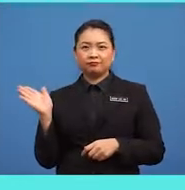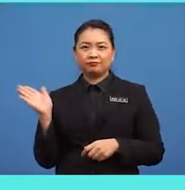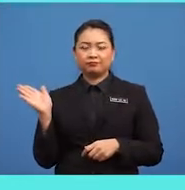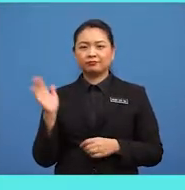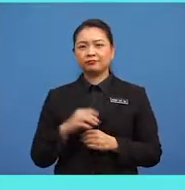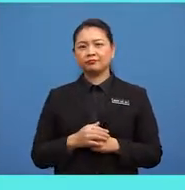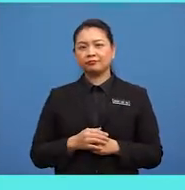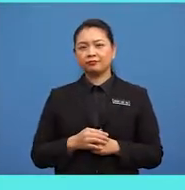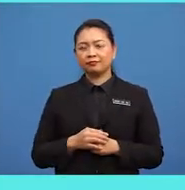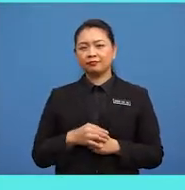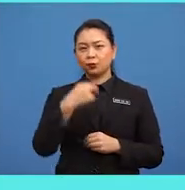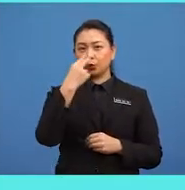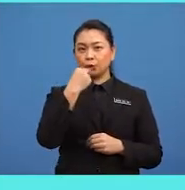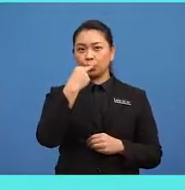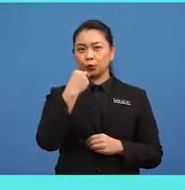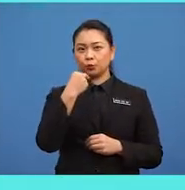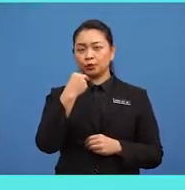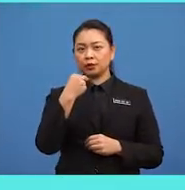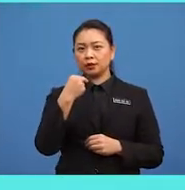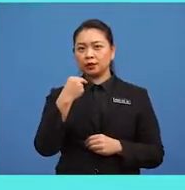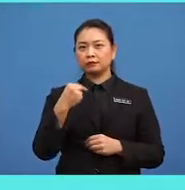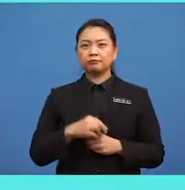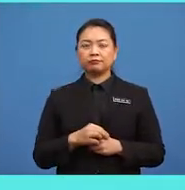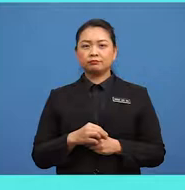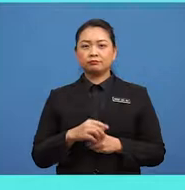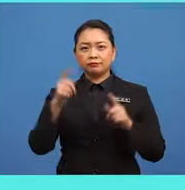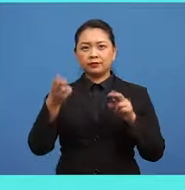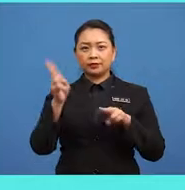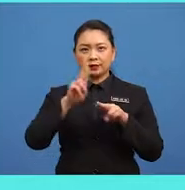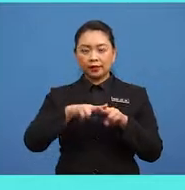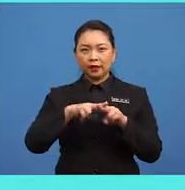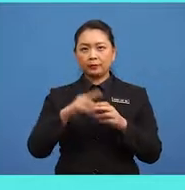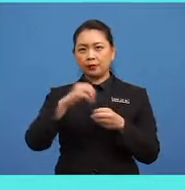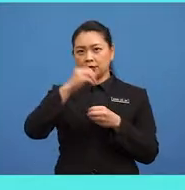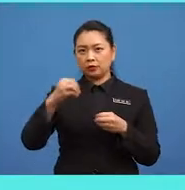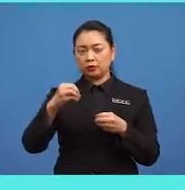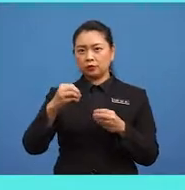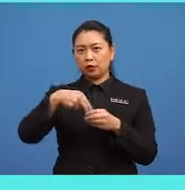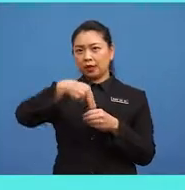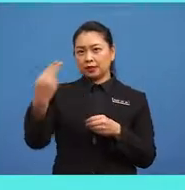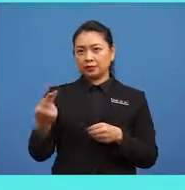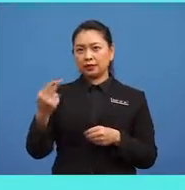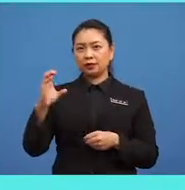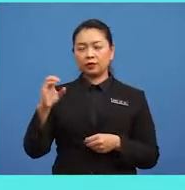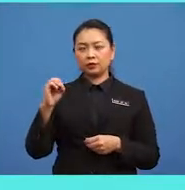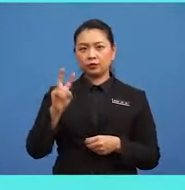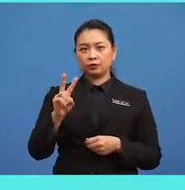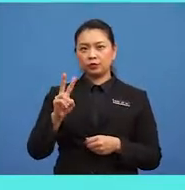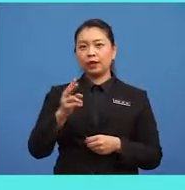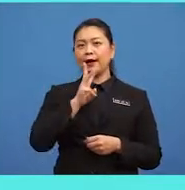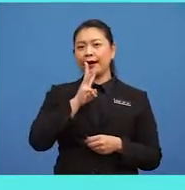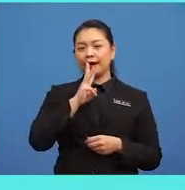Glukosa dioksidakan oleh oksigen bagi menghasilkan karbon dioksida,